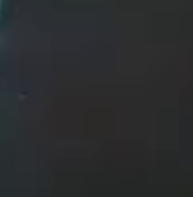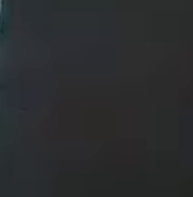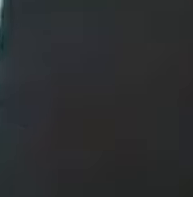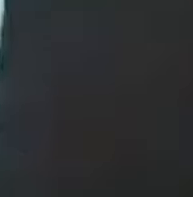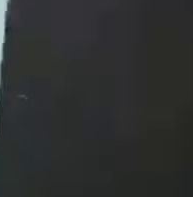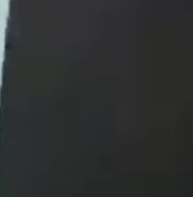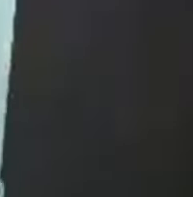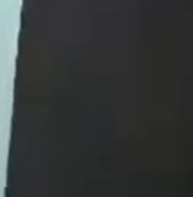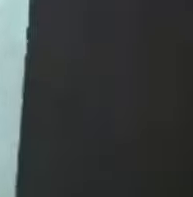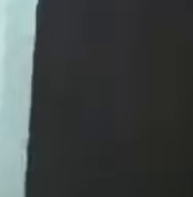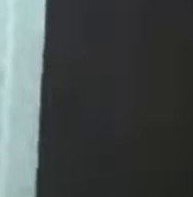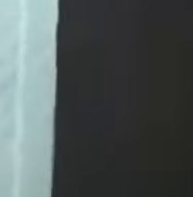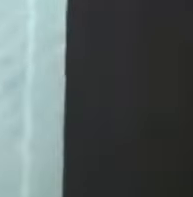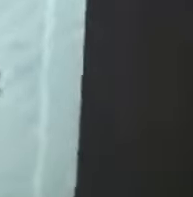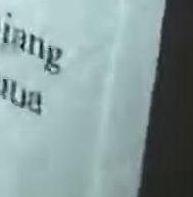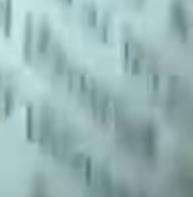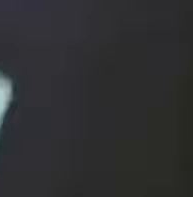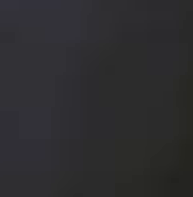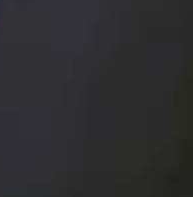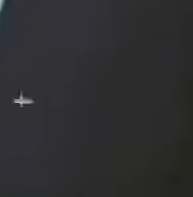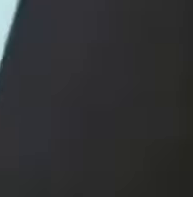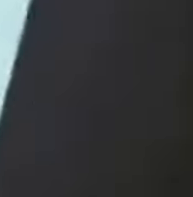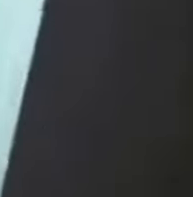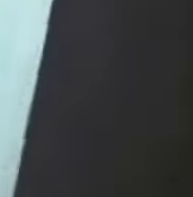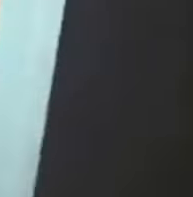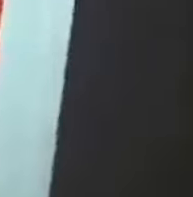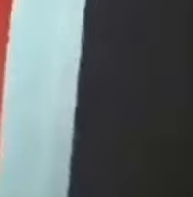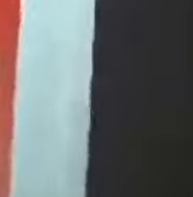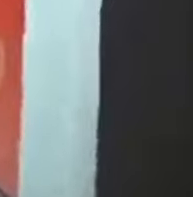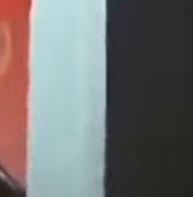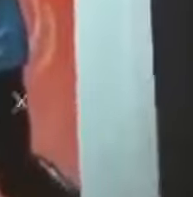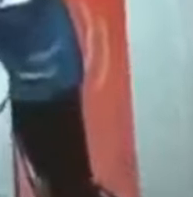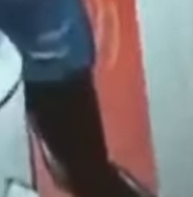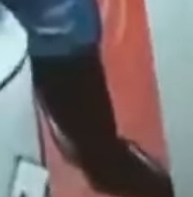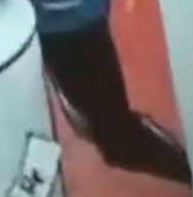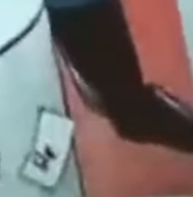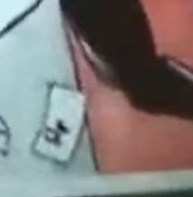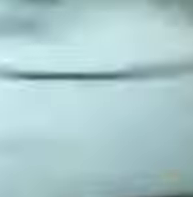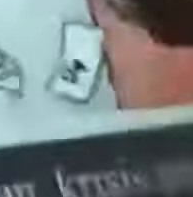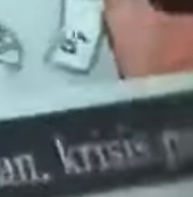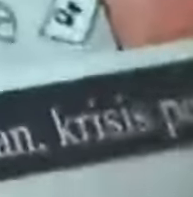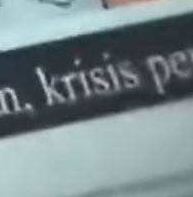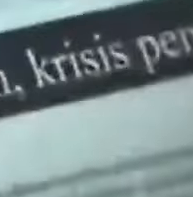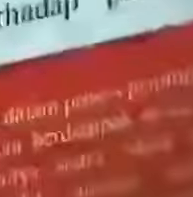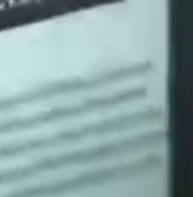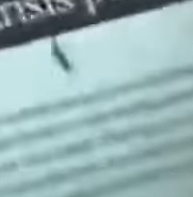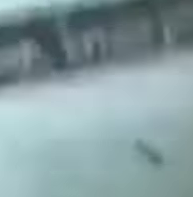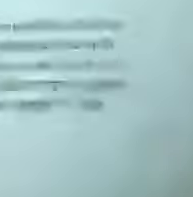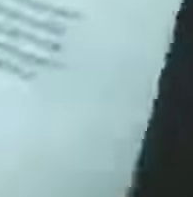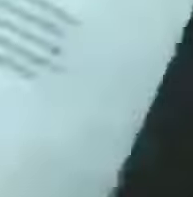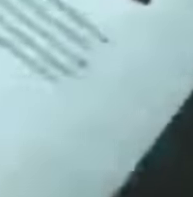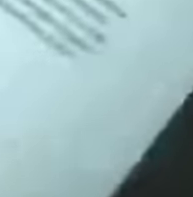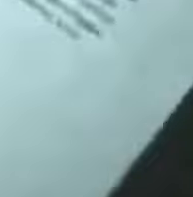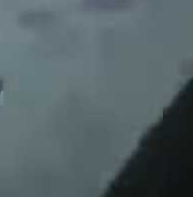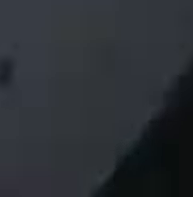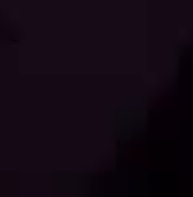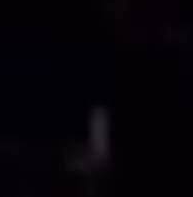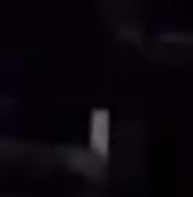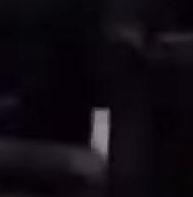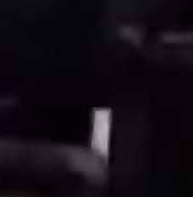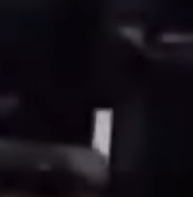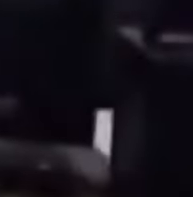korupsi, dan pengangguran. Ketidakpedulian masyarakat membawa dampak jangka panjang yang dapat dirasakan oleh semua